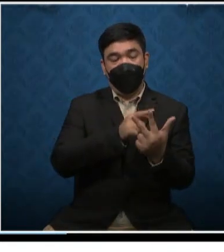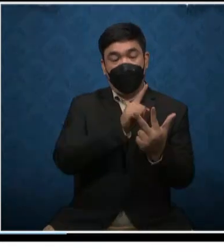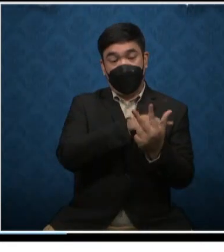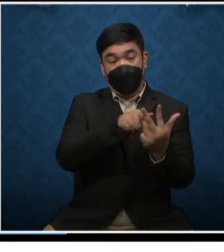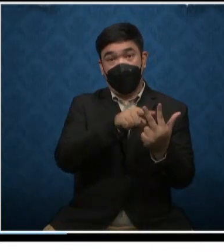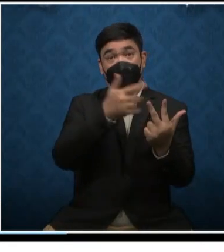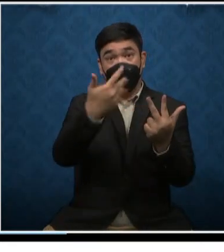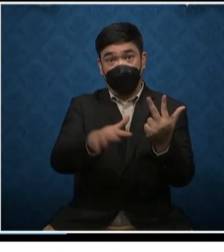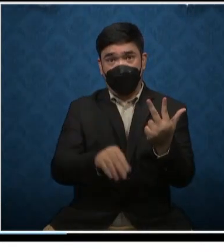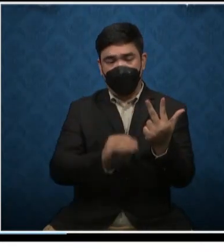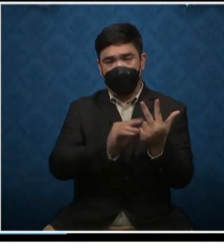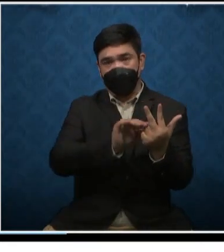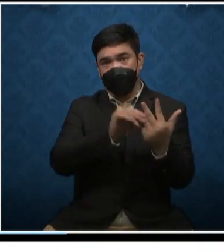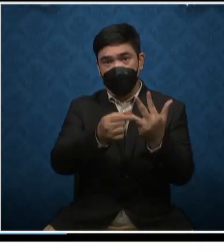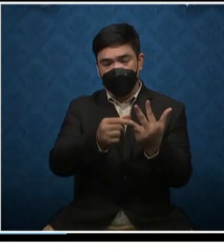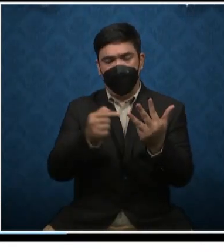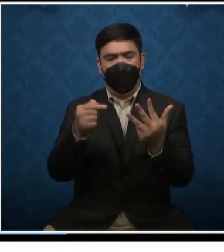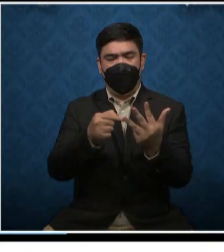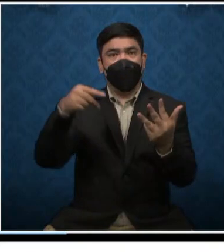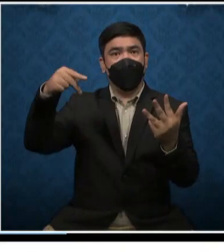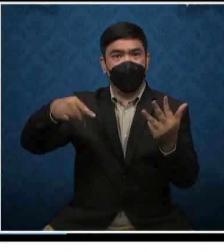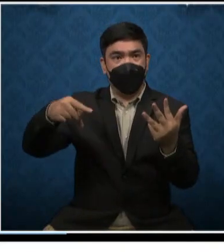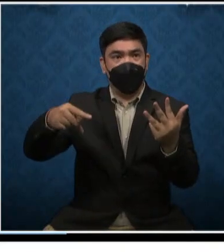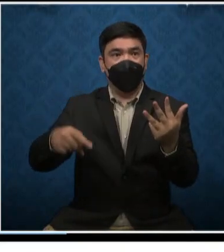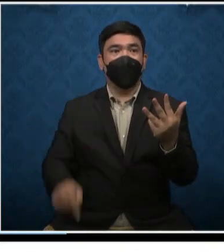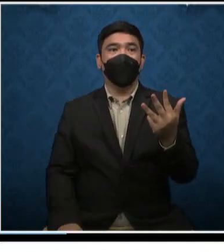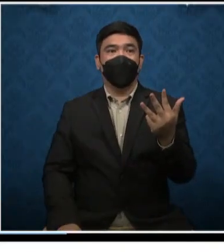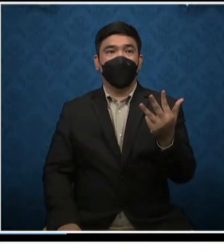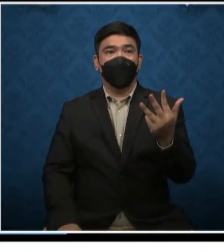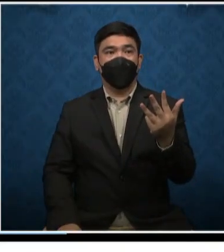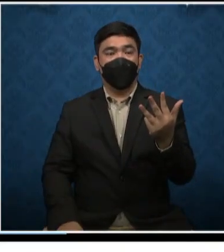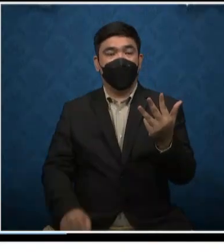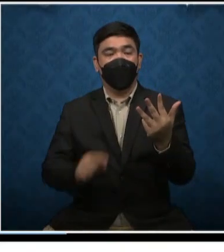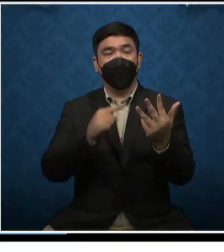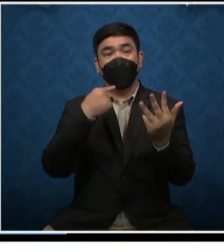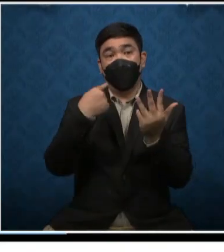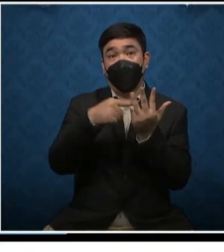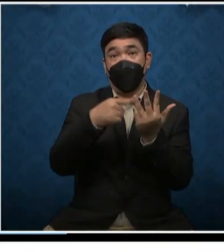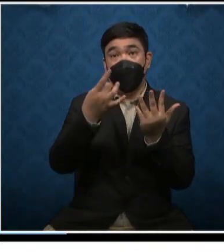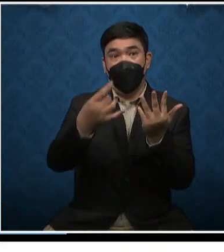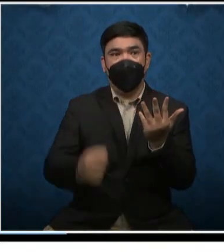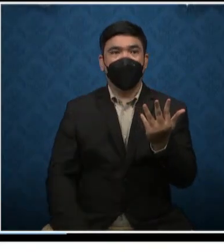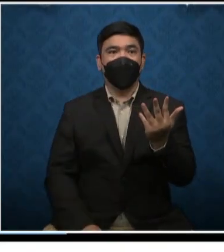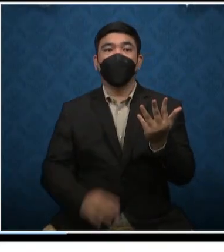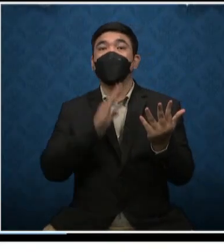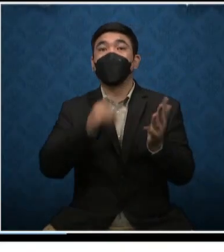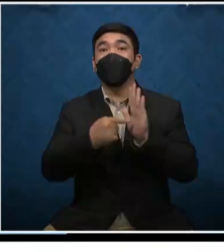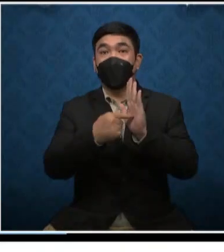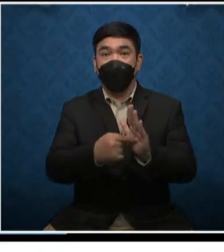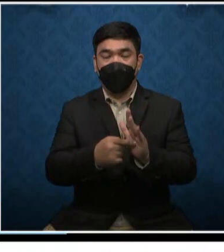งโดยต่อยอดจากทางเลือกที่3เดิมกล่าวคือกำหนดให้ผู้ประกันต